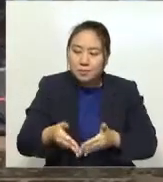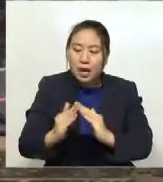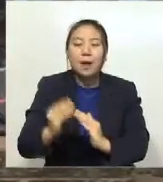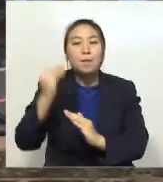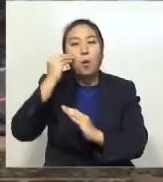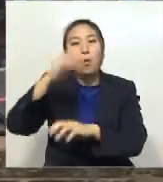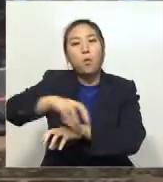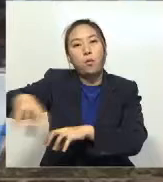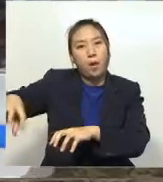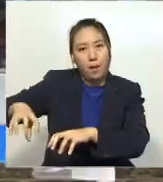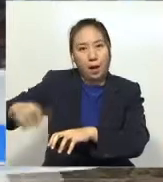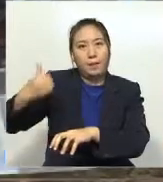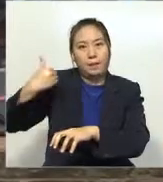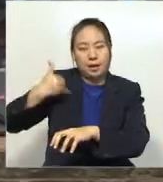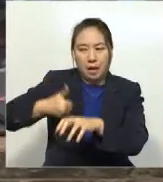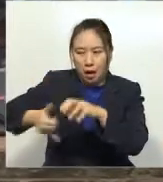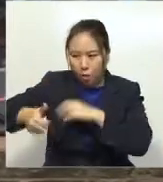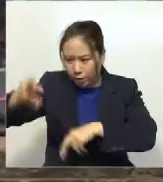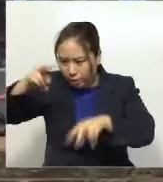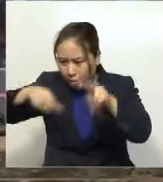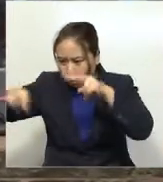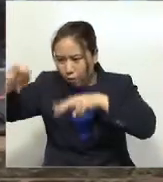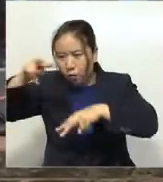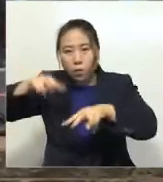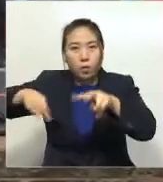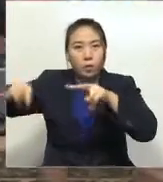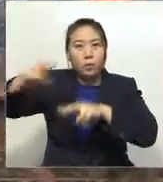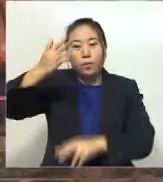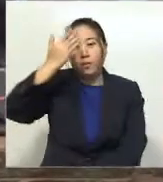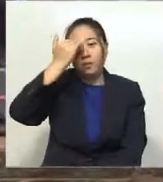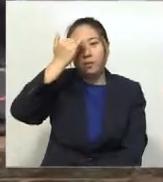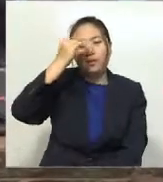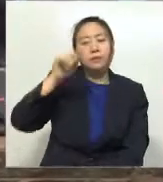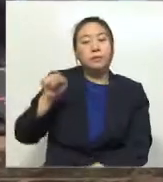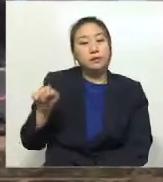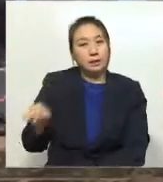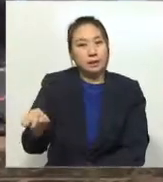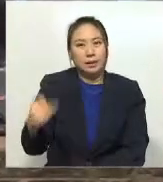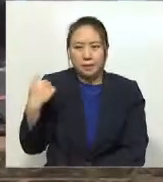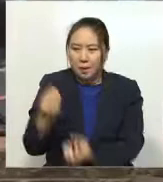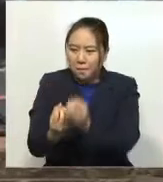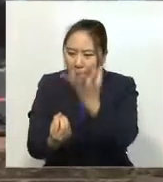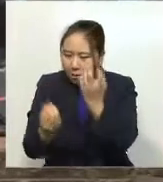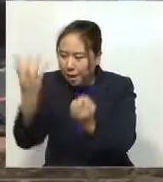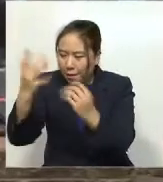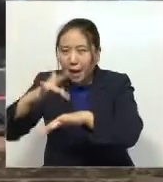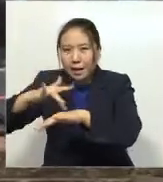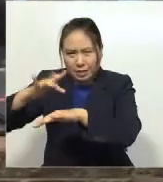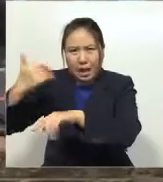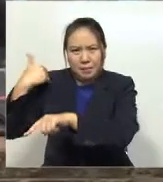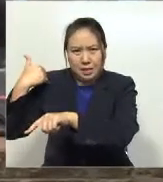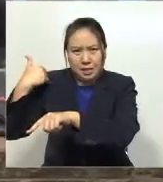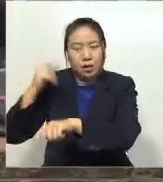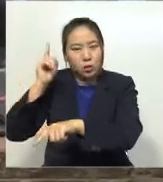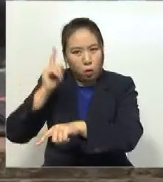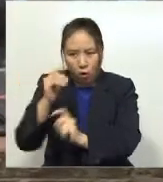รรวมถึงจะต้องมีการเข้าไปสํารวจพื้นที่เพิ่มเติมนะคะเพราะว่าพื้นที่ดังกล่าวนั้นยังคงมีป่าธรรมชาติร่วมด้วยซึ่งจะ